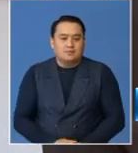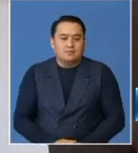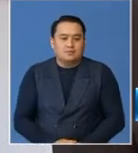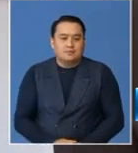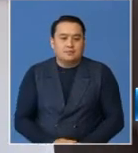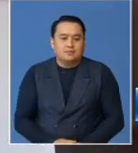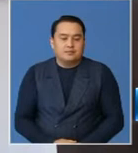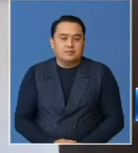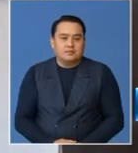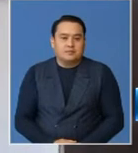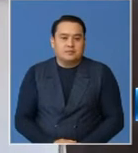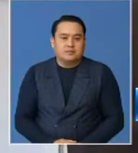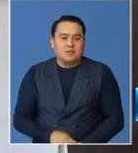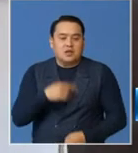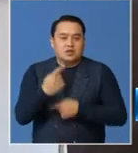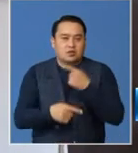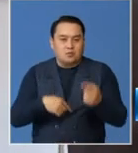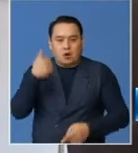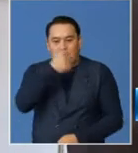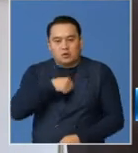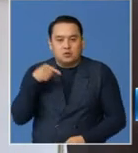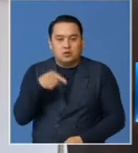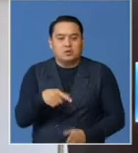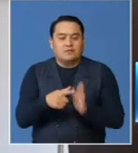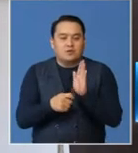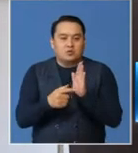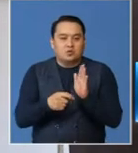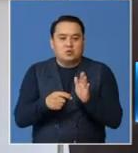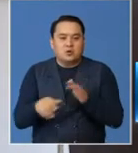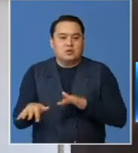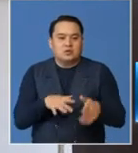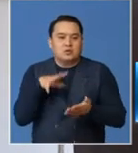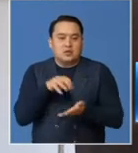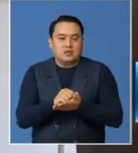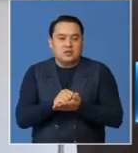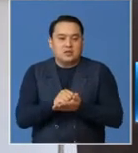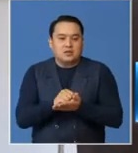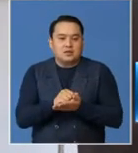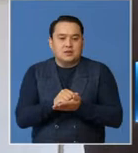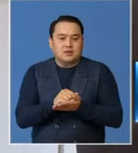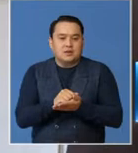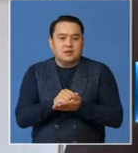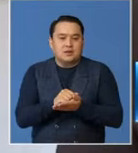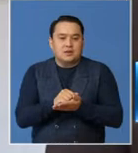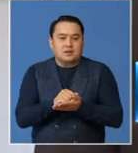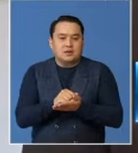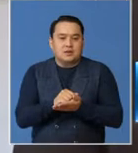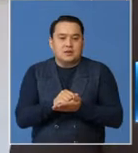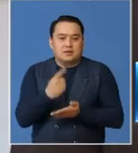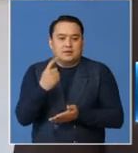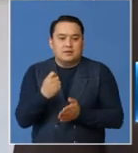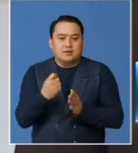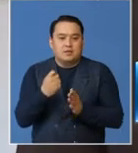текущем году у нас 1722 человека были охвачены мерами занятости, в том числе 203